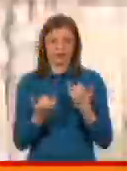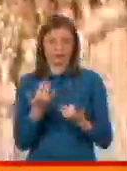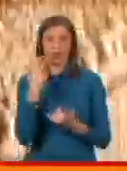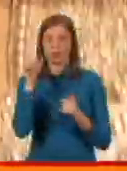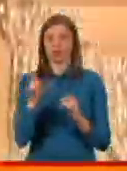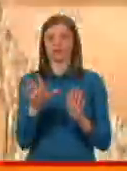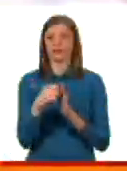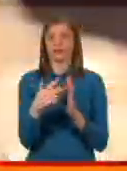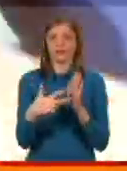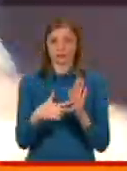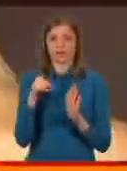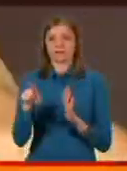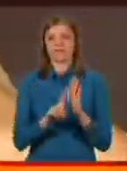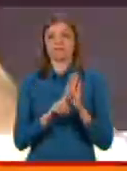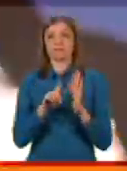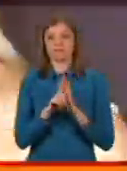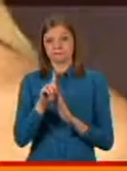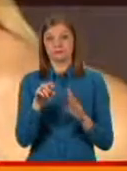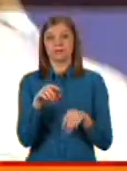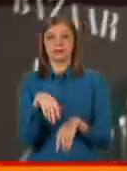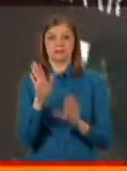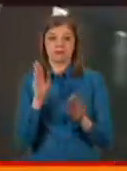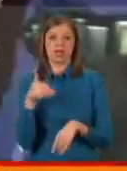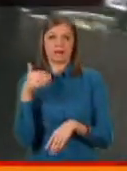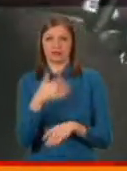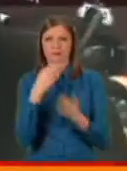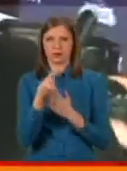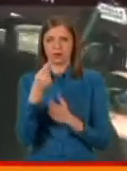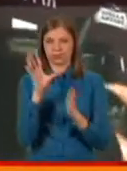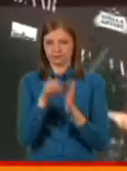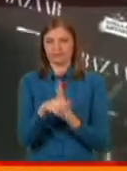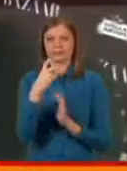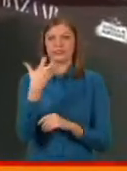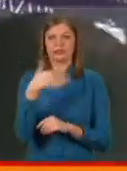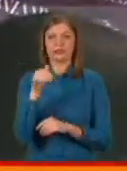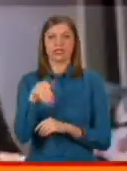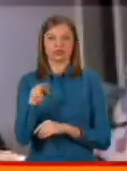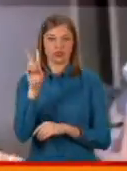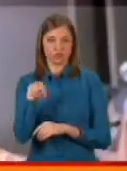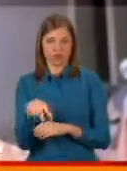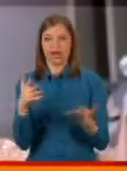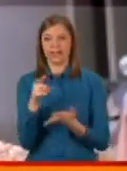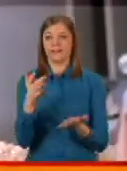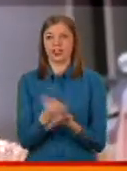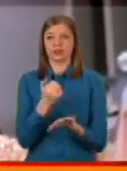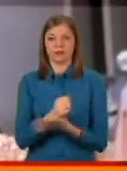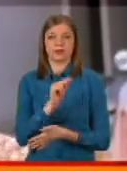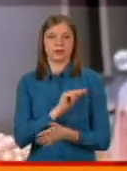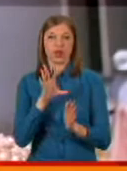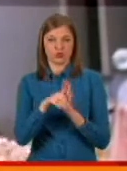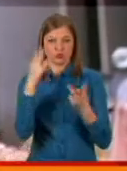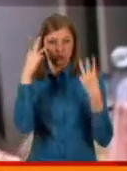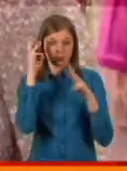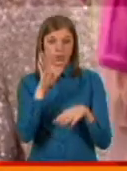лише 18, Кайлі Дженнер вирішила ризикнути усіма своїми грішми. 250 тисяч доларів, які вона заробила, працюючи